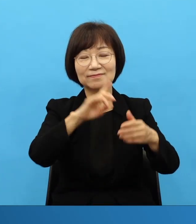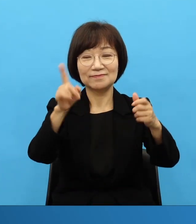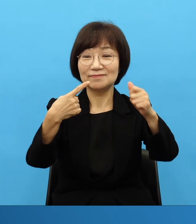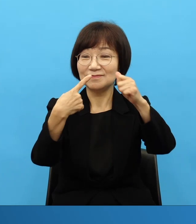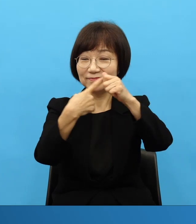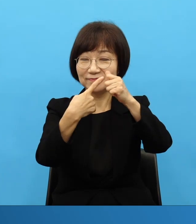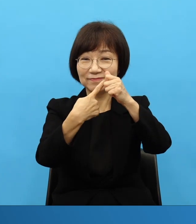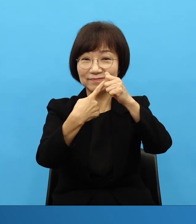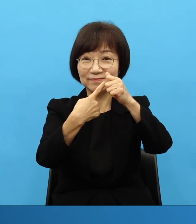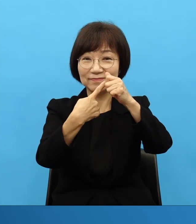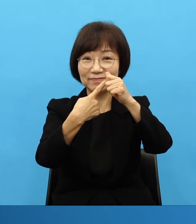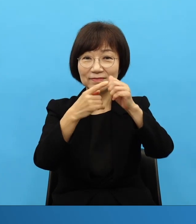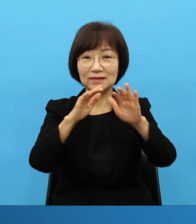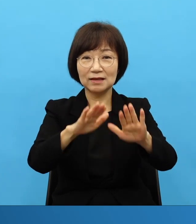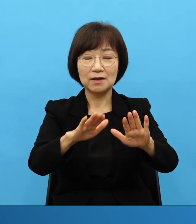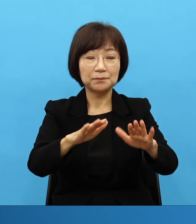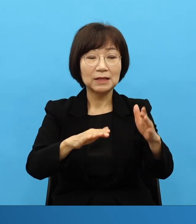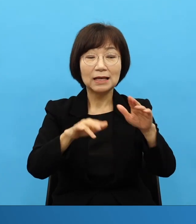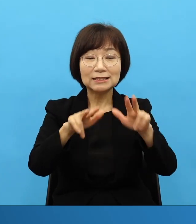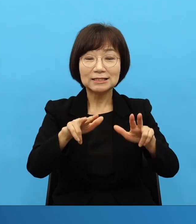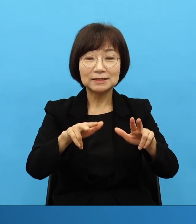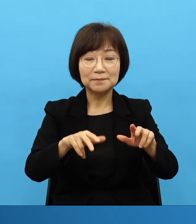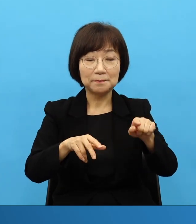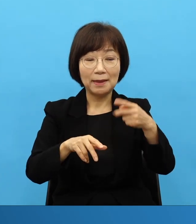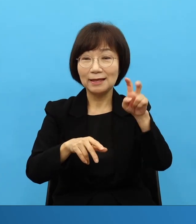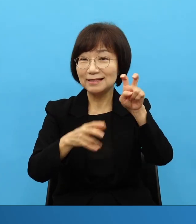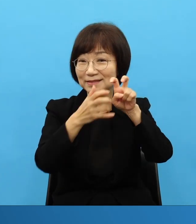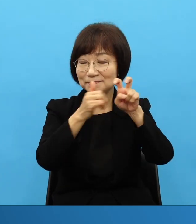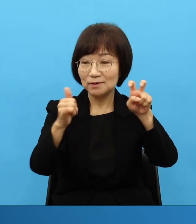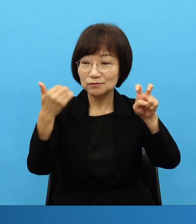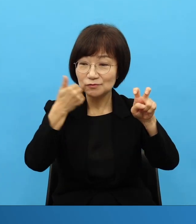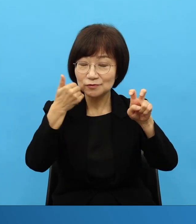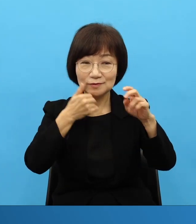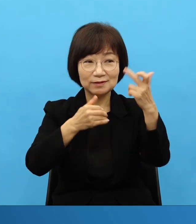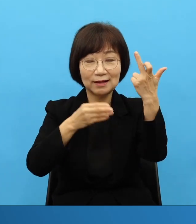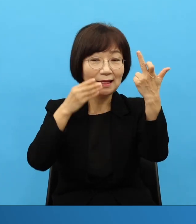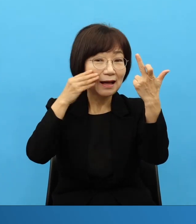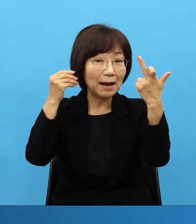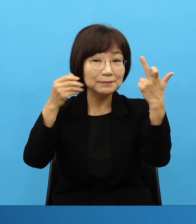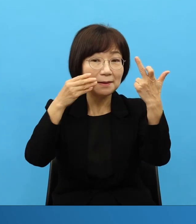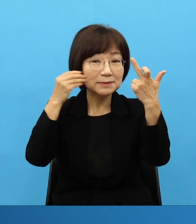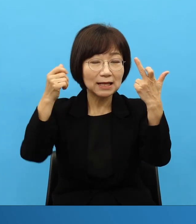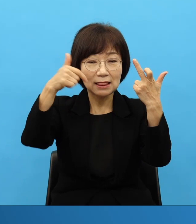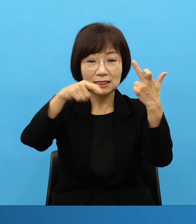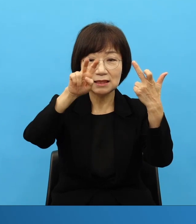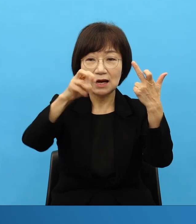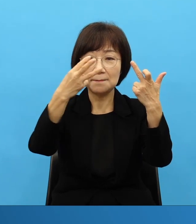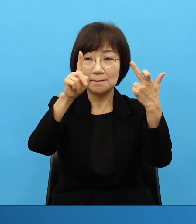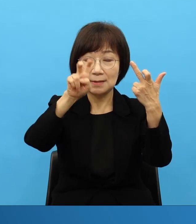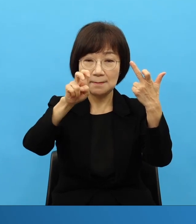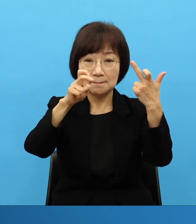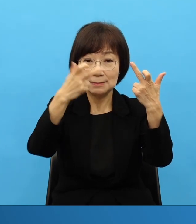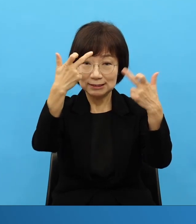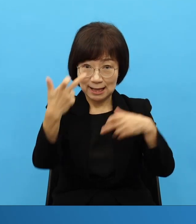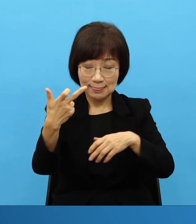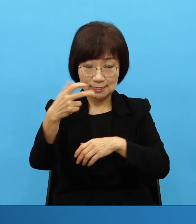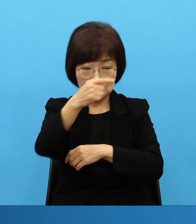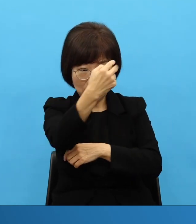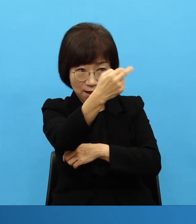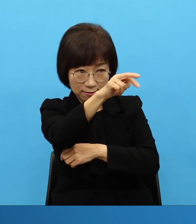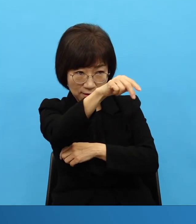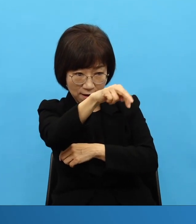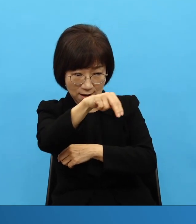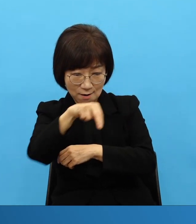사람들은 감남산에서 내려온 사람들이에요. these individuals are the people who came down from Mount 그 말은 Olives. 무슨 말입니까? What does that mean?